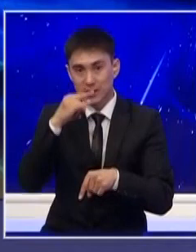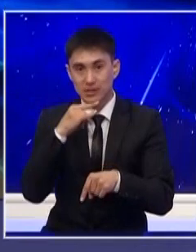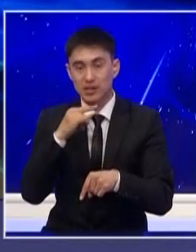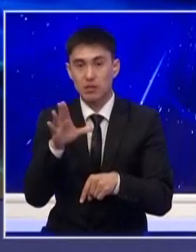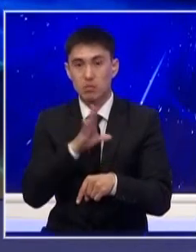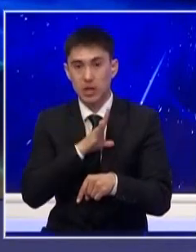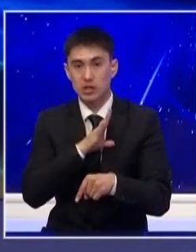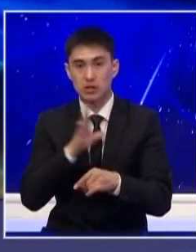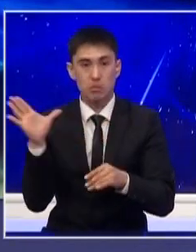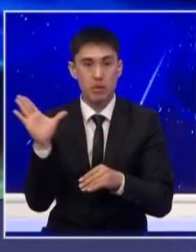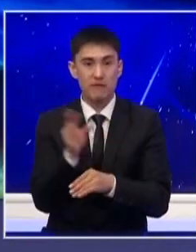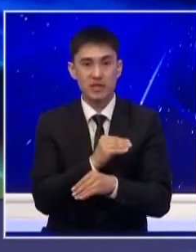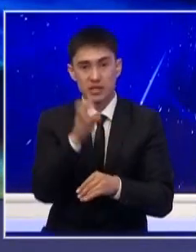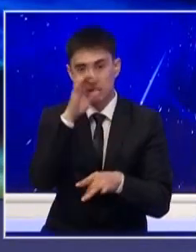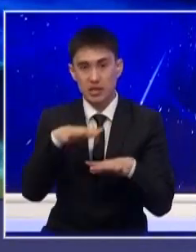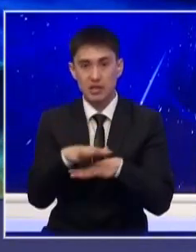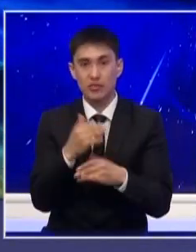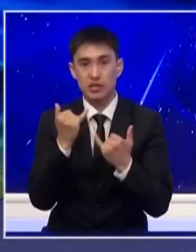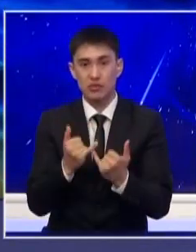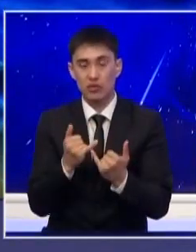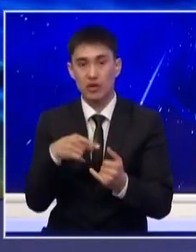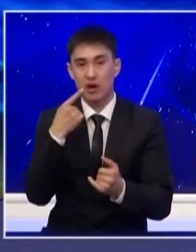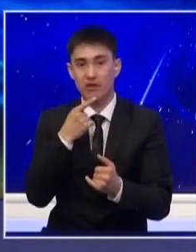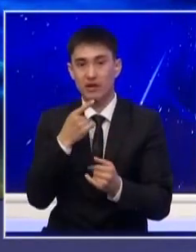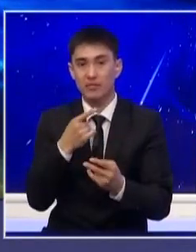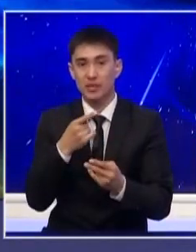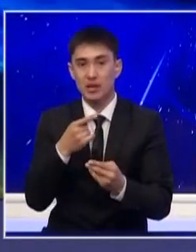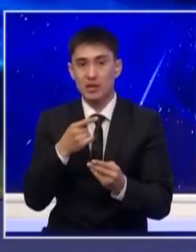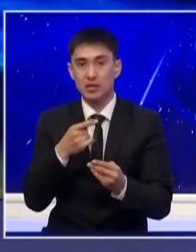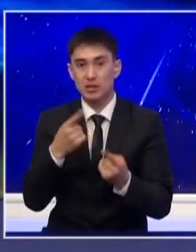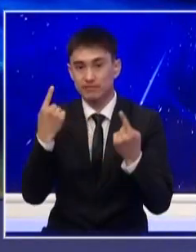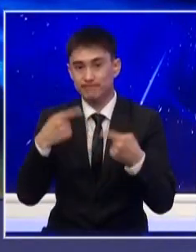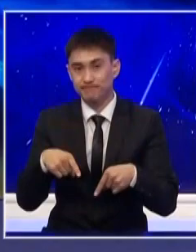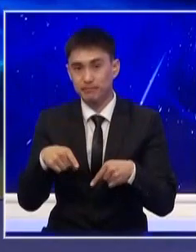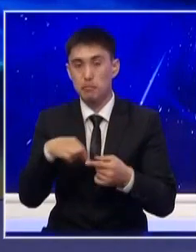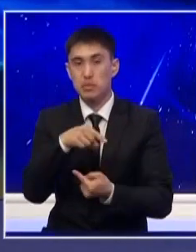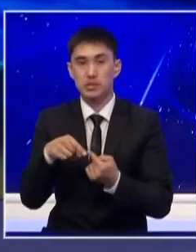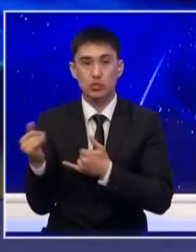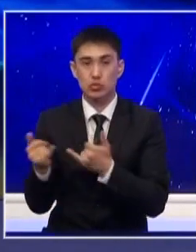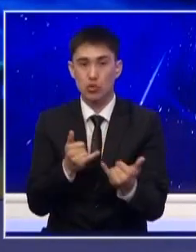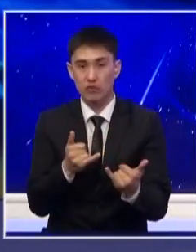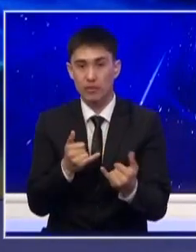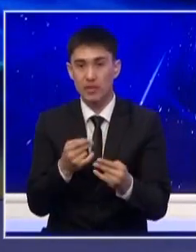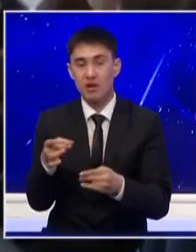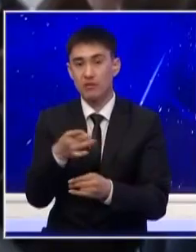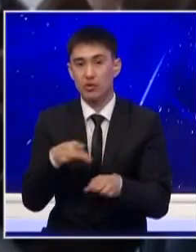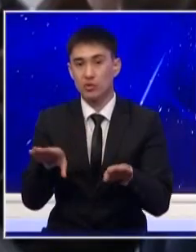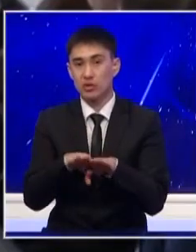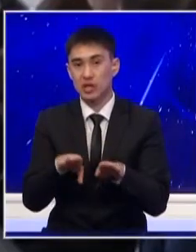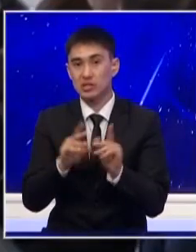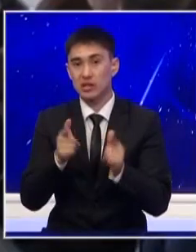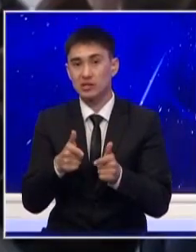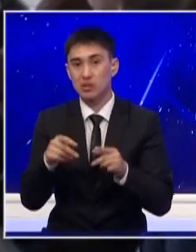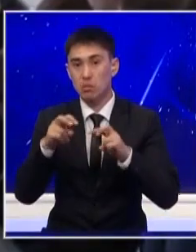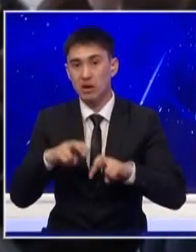органа, казахстанские производители по всей стране на сегодня говорят о неблагоприятных бизнес-условиях. В регионе также,